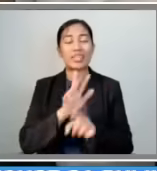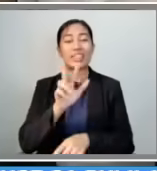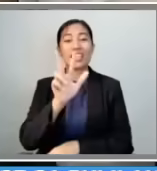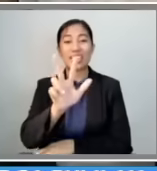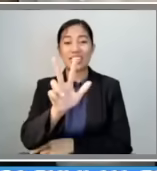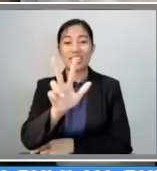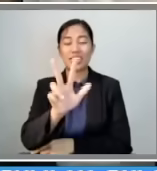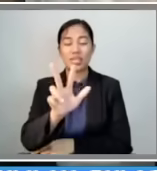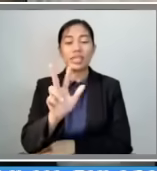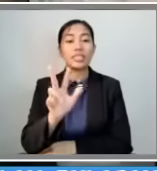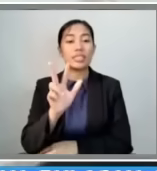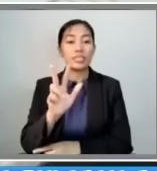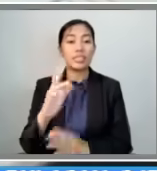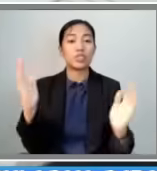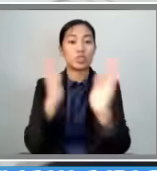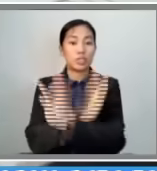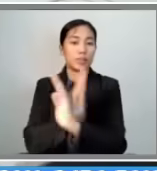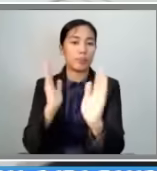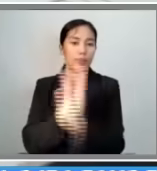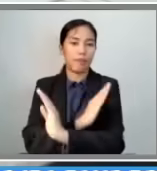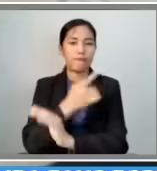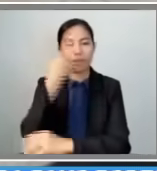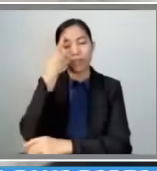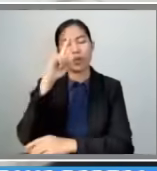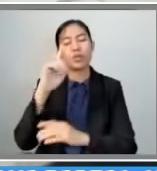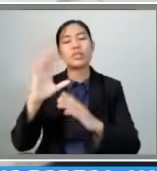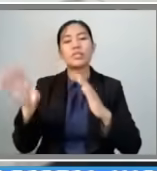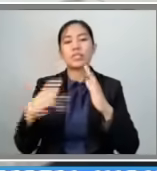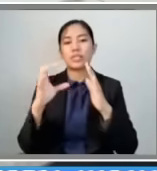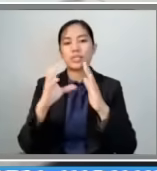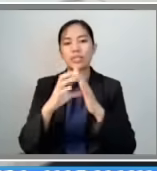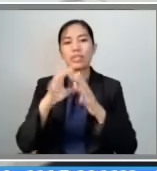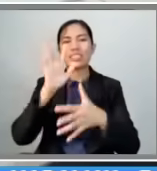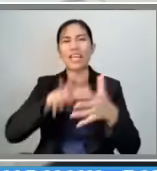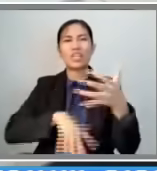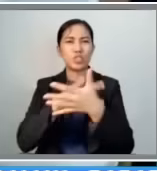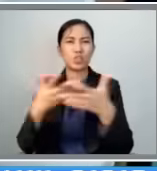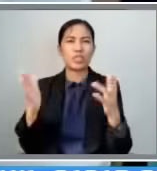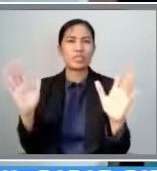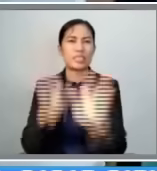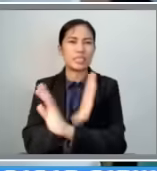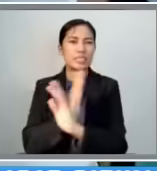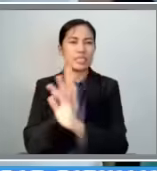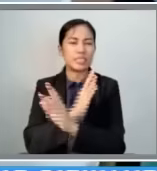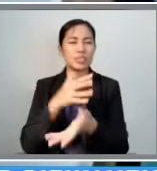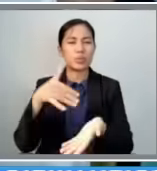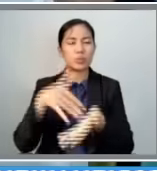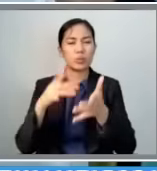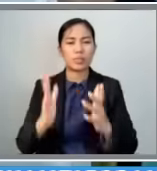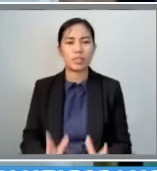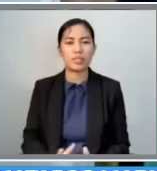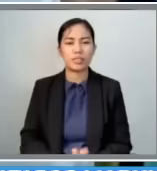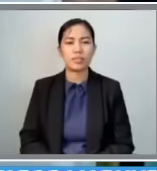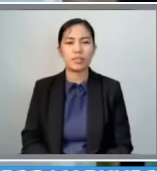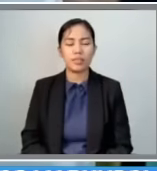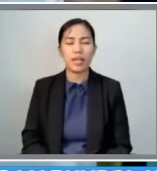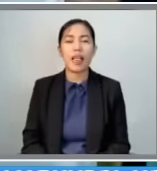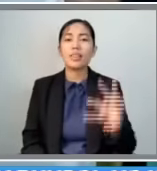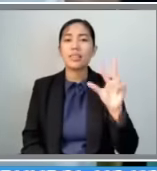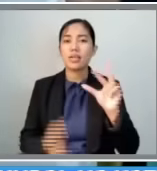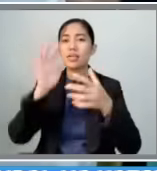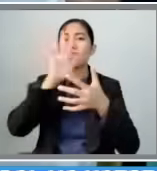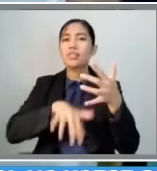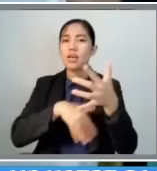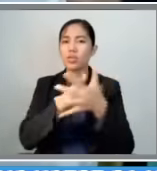highly urbanized city. Parang short change ang ating students sa 3 shifts, pinaka-short change. But